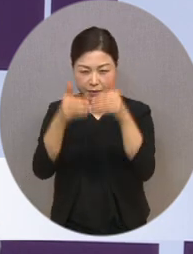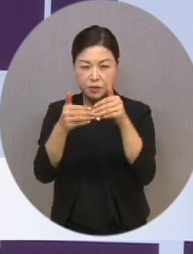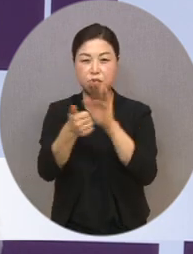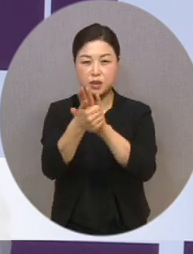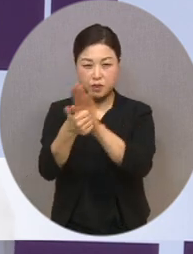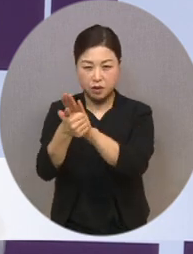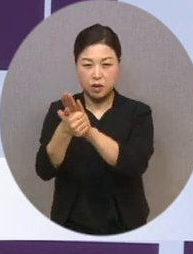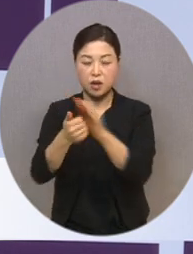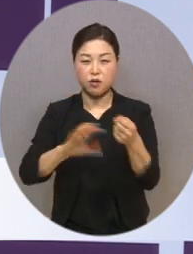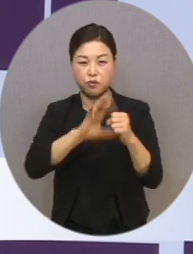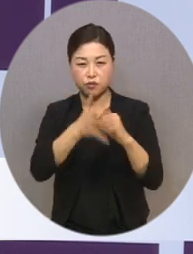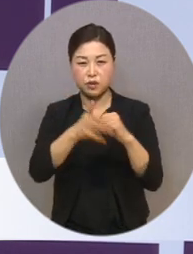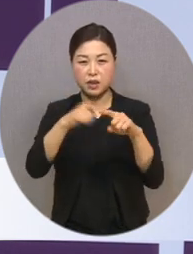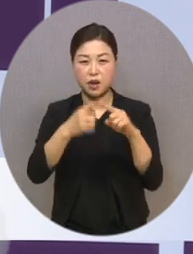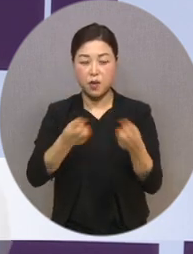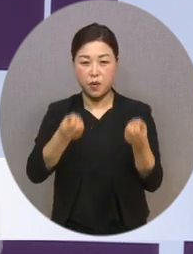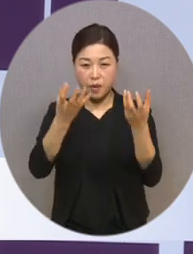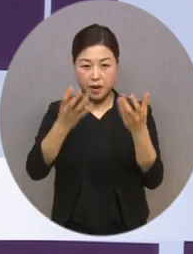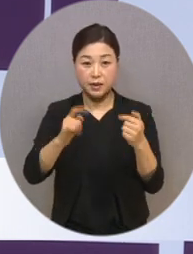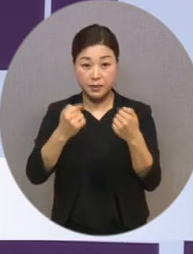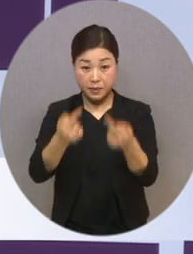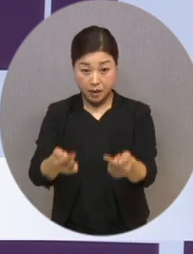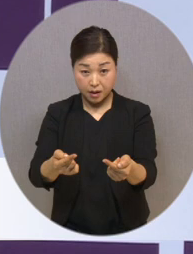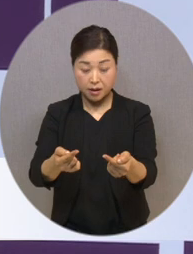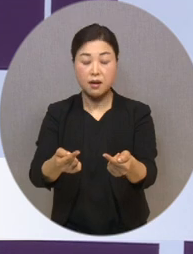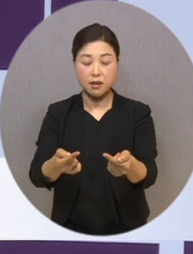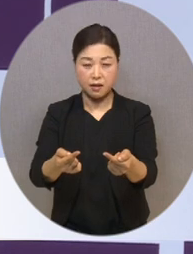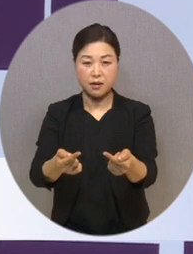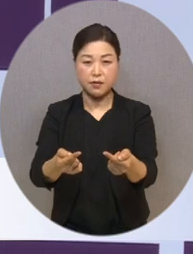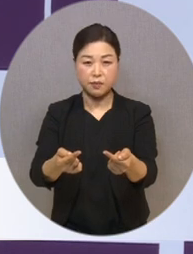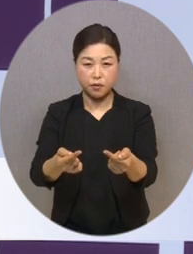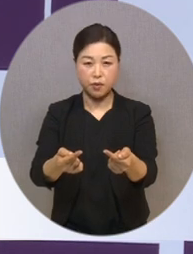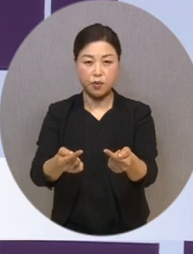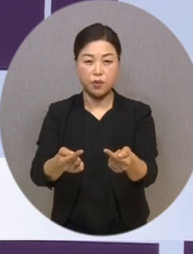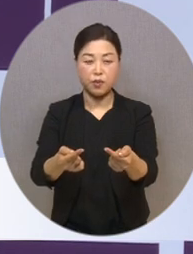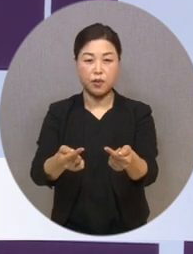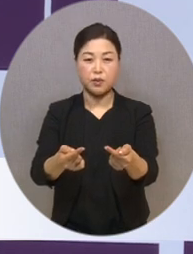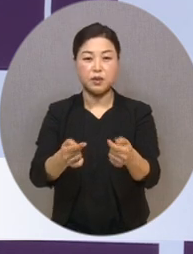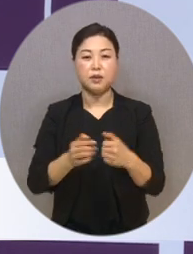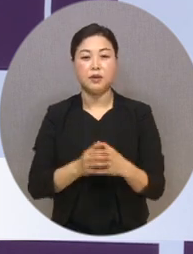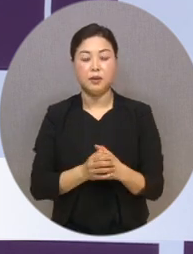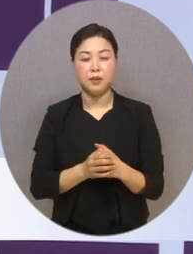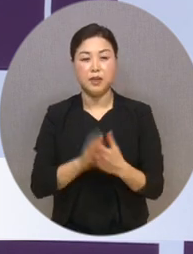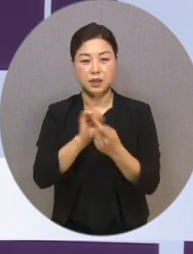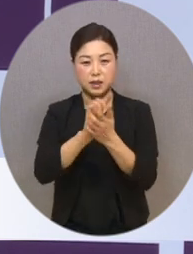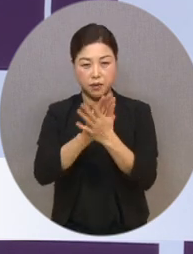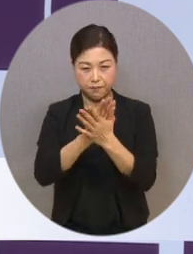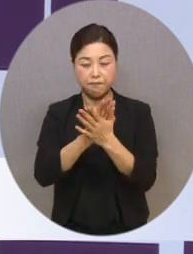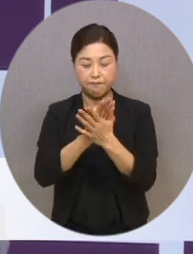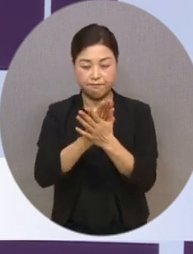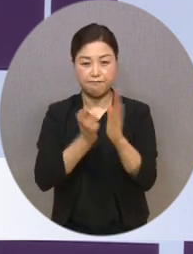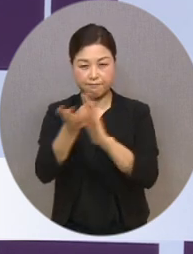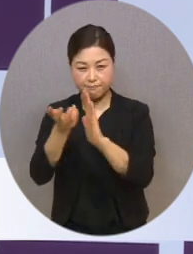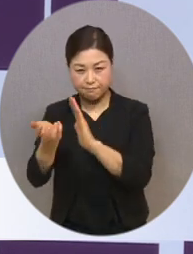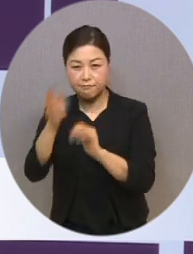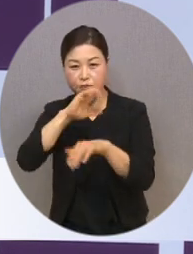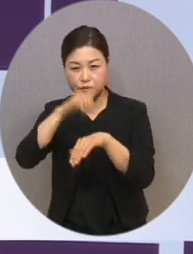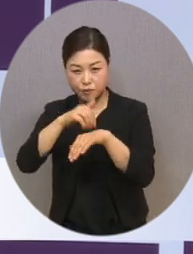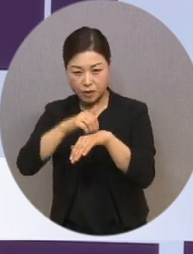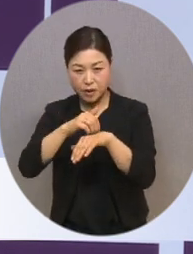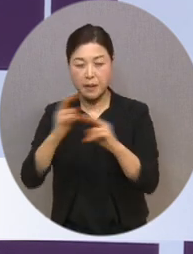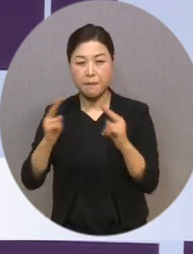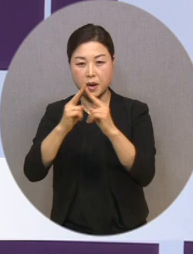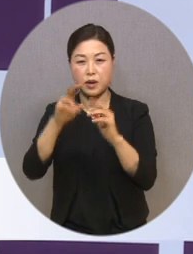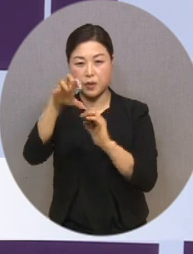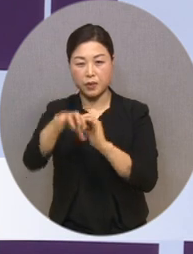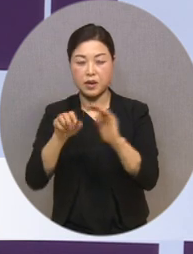통해서 저희가 우수선수들에게는 국제대회 참가라든지 그다음에 전지훈련, 그다음에 파리